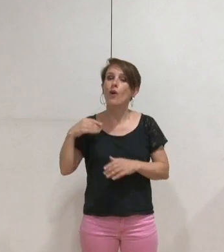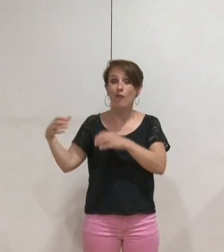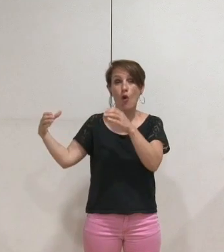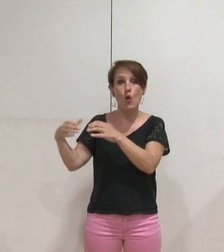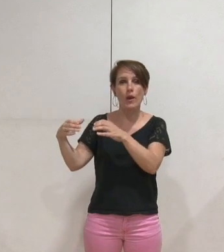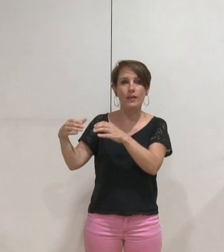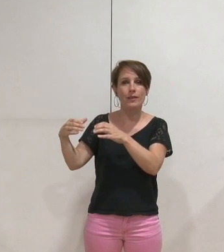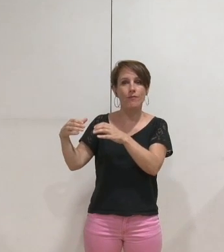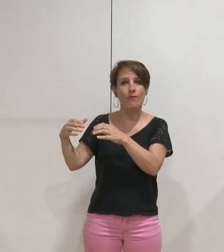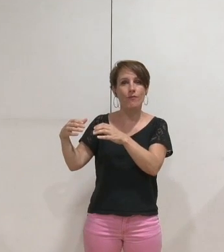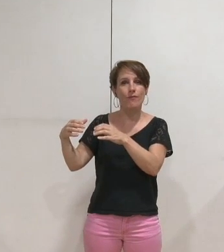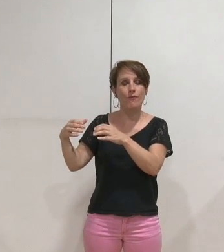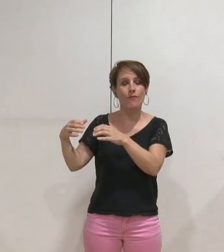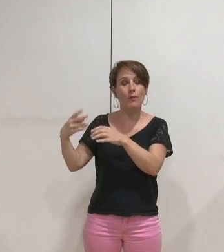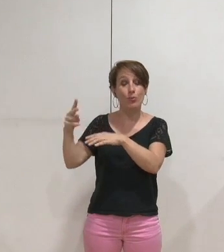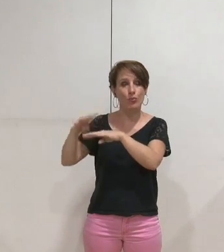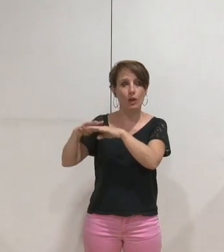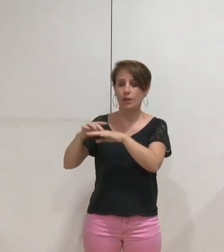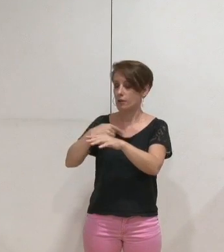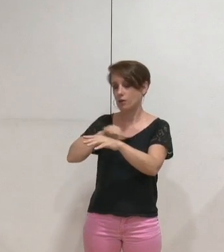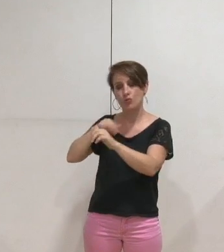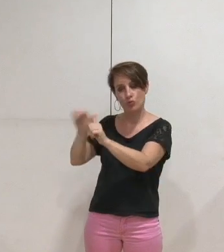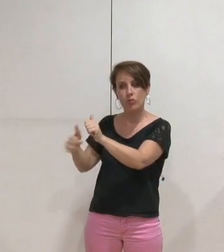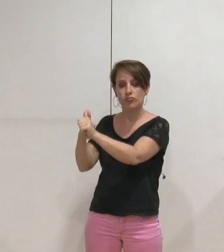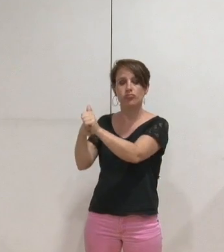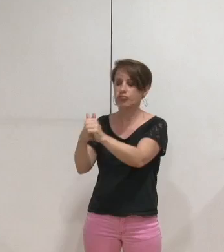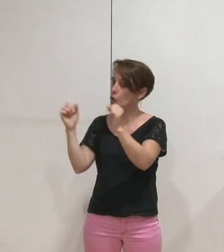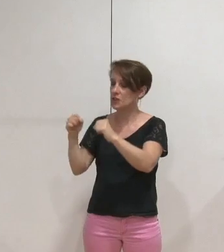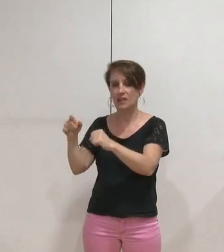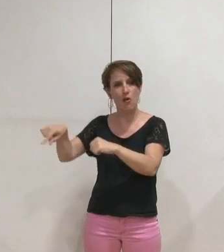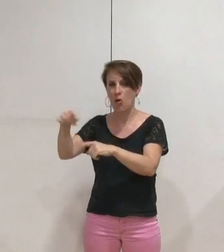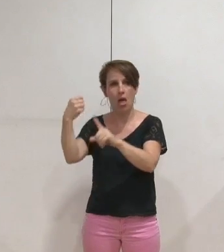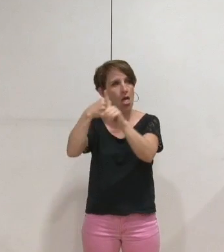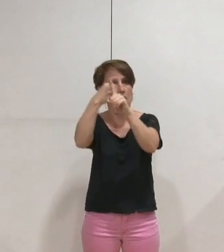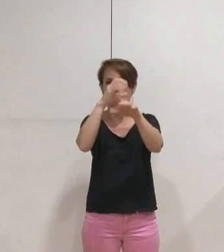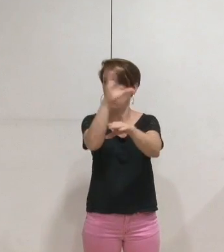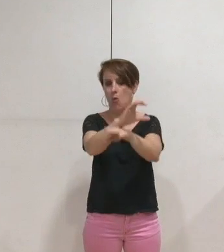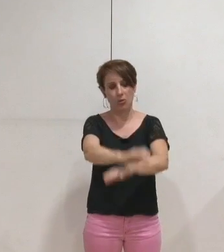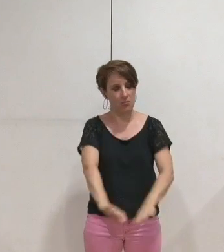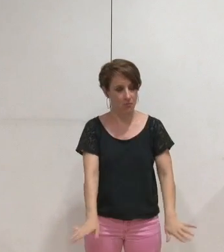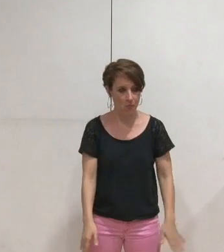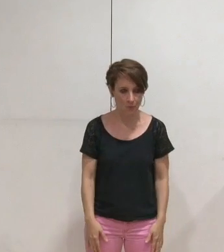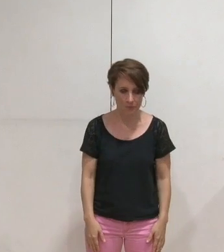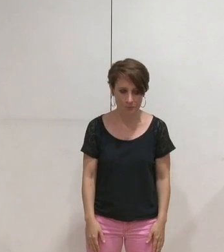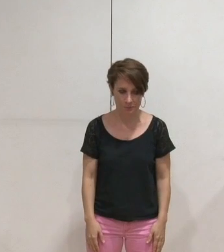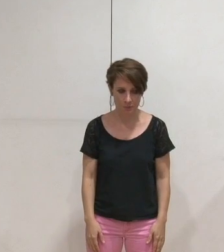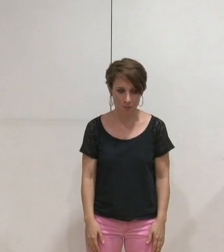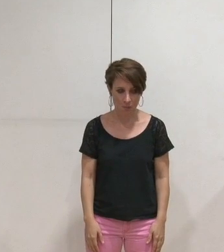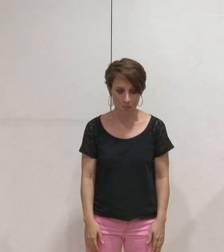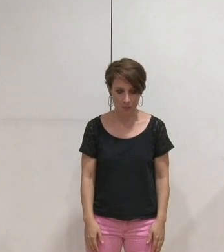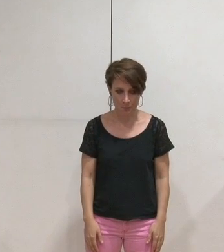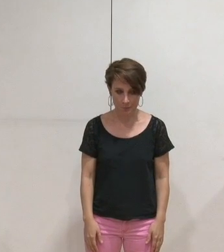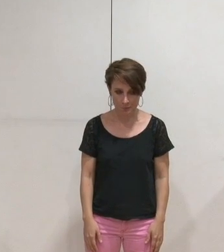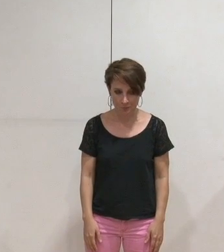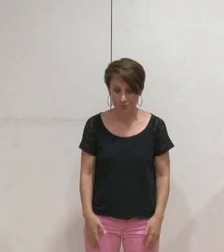ce euh qui s'opposait à ce projet donc sur la finalité de